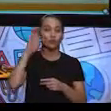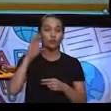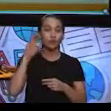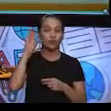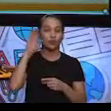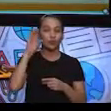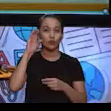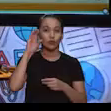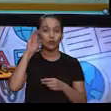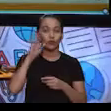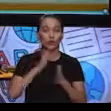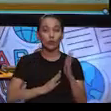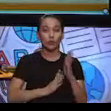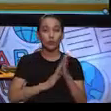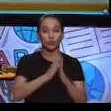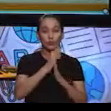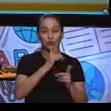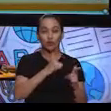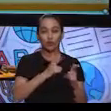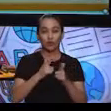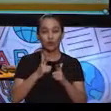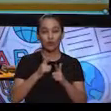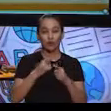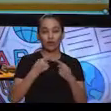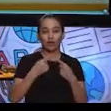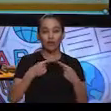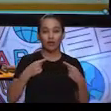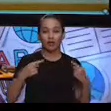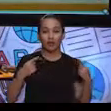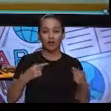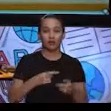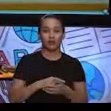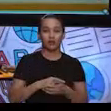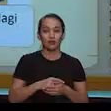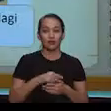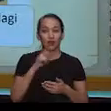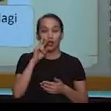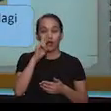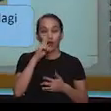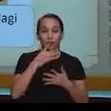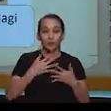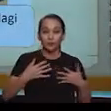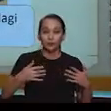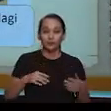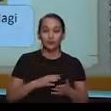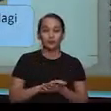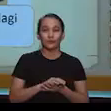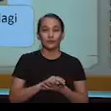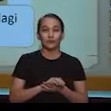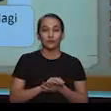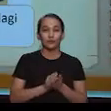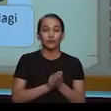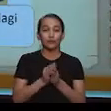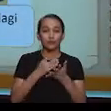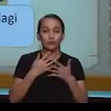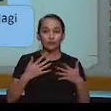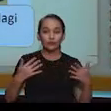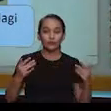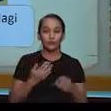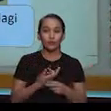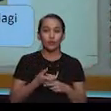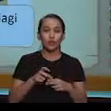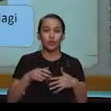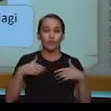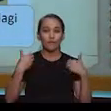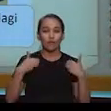bizning O'zbekistonimizda yetishtirilayotgan mahsulotlarimiz juda ham foydali va turli vitaminlarga